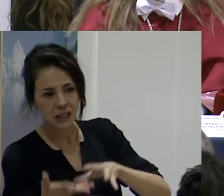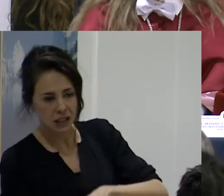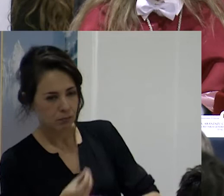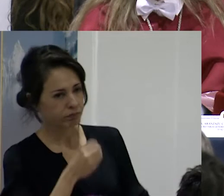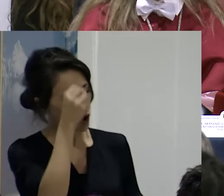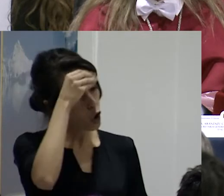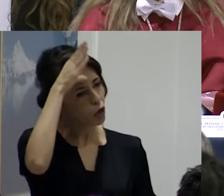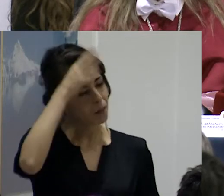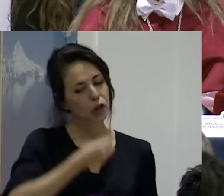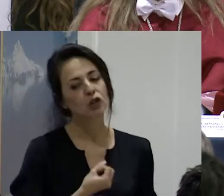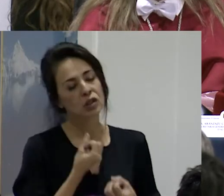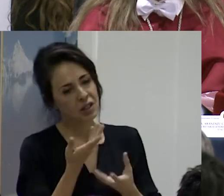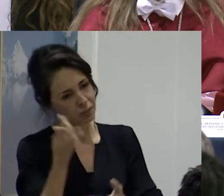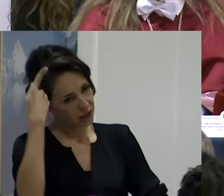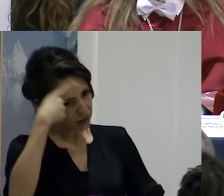coneixement.